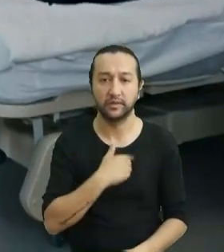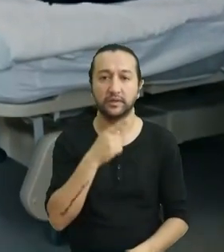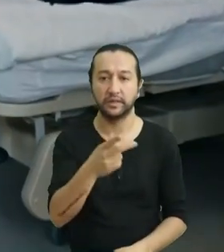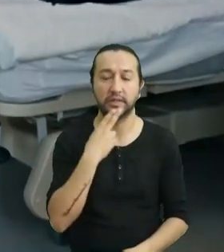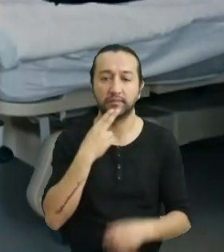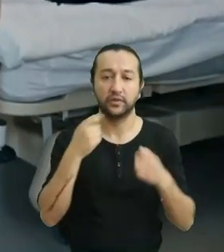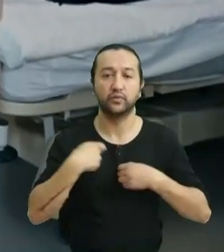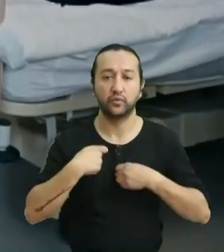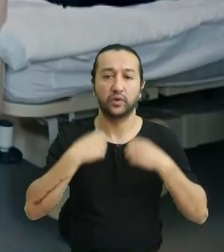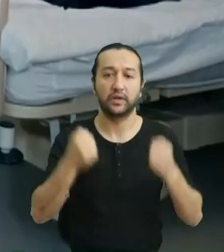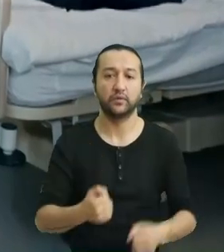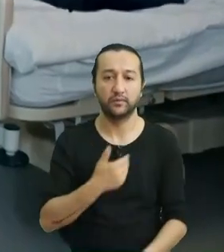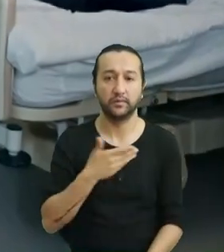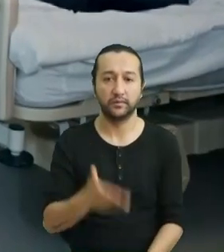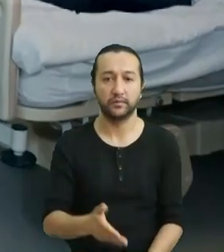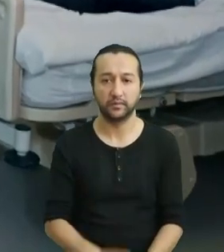zoruyla kalıyorum.